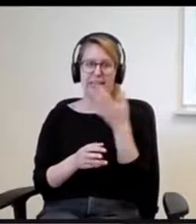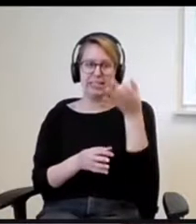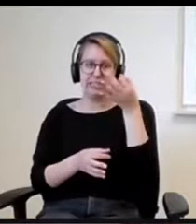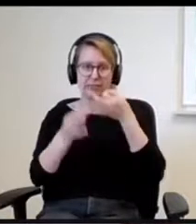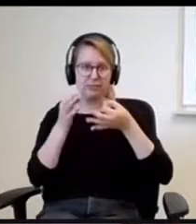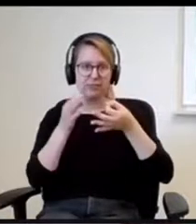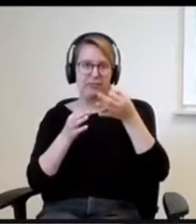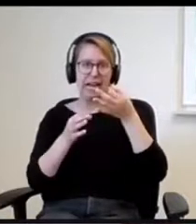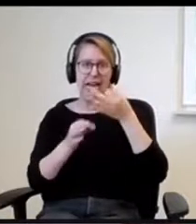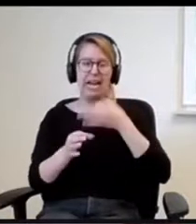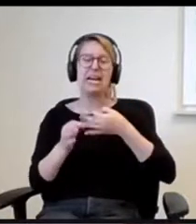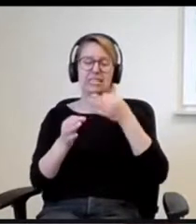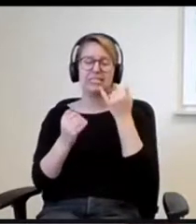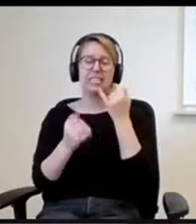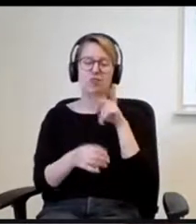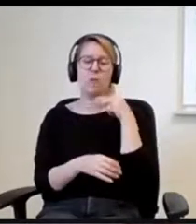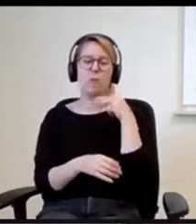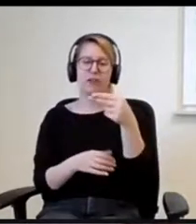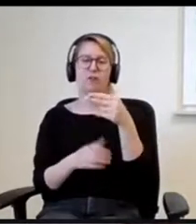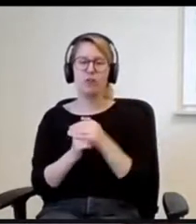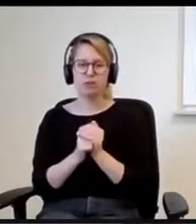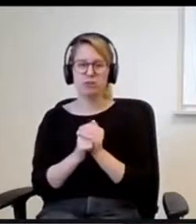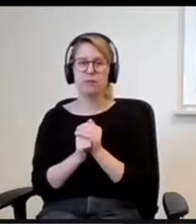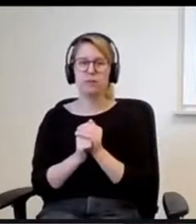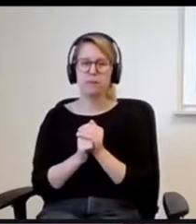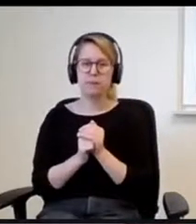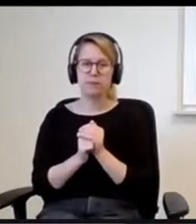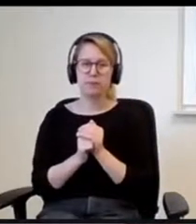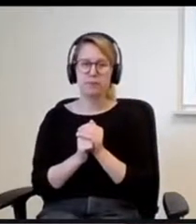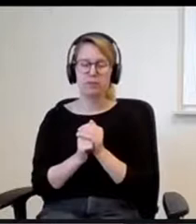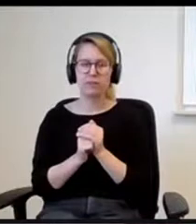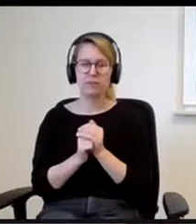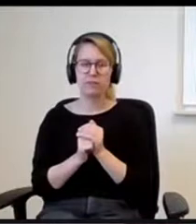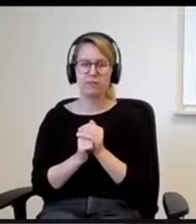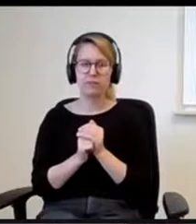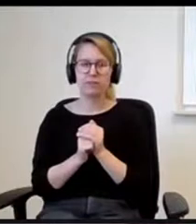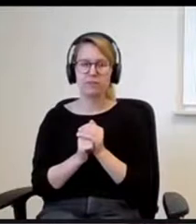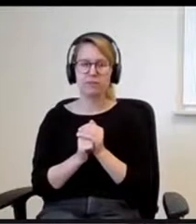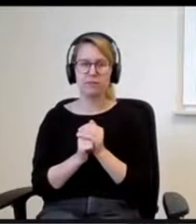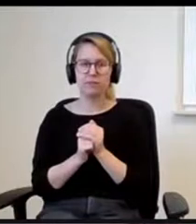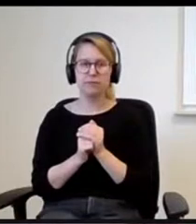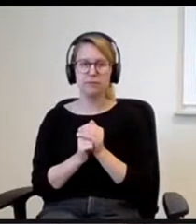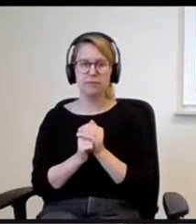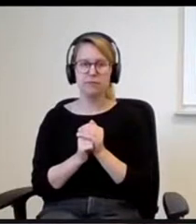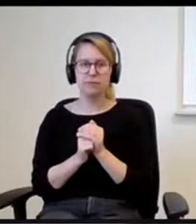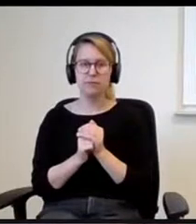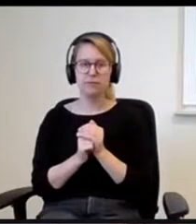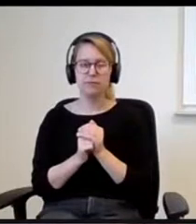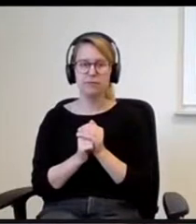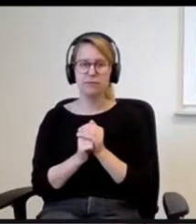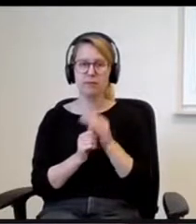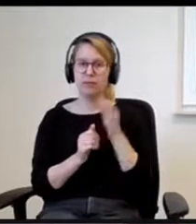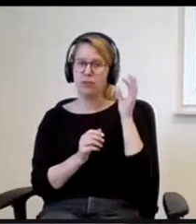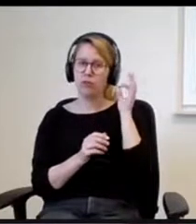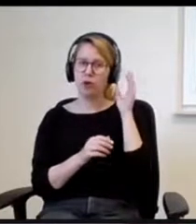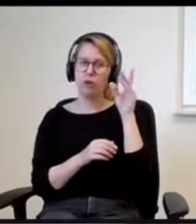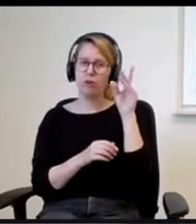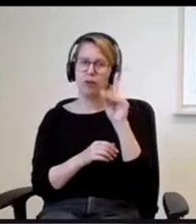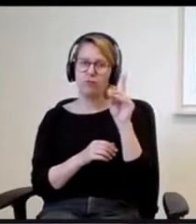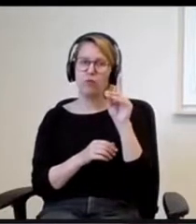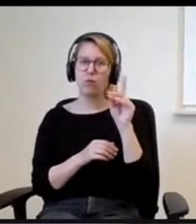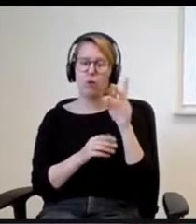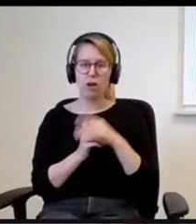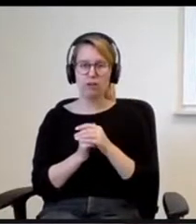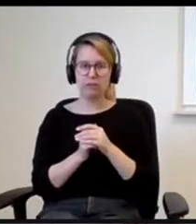Marc Angel, mais aussi les autres intervenants. Peut-être Madame Davoine, si vous êtes là encore, une des questions qui a